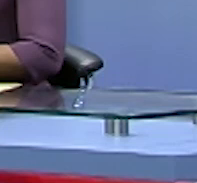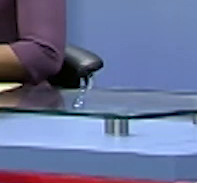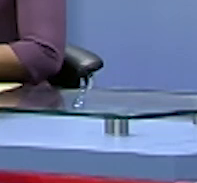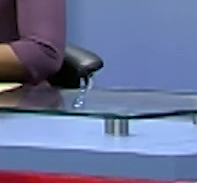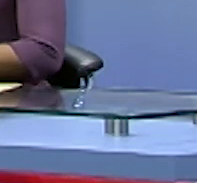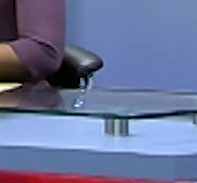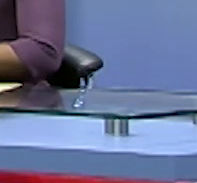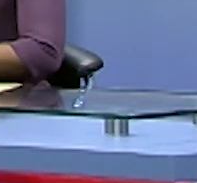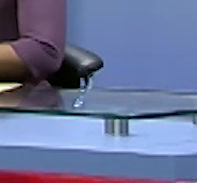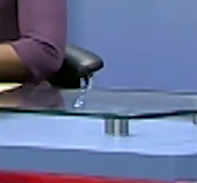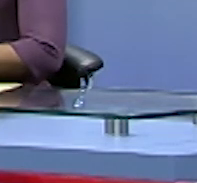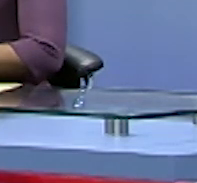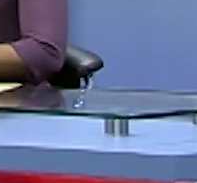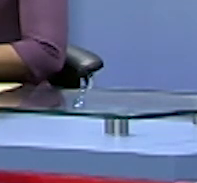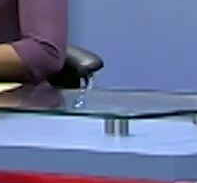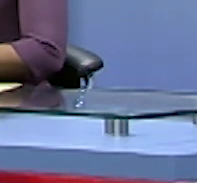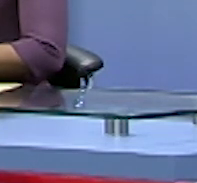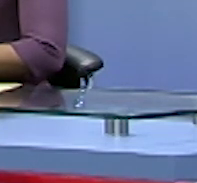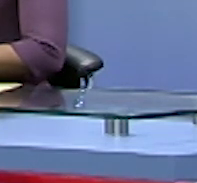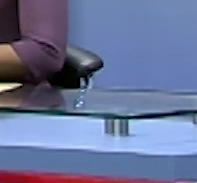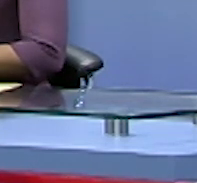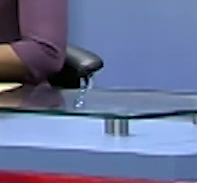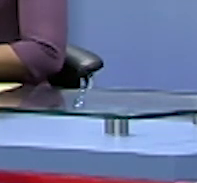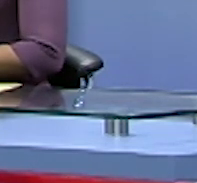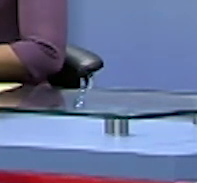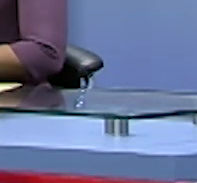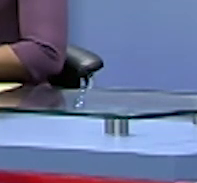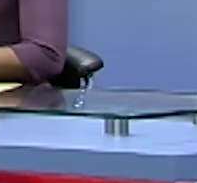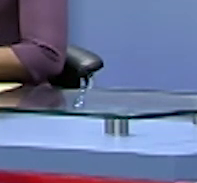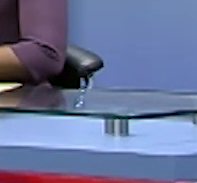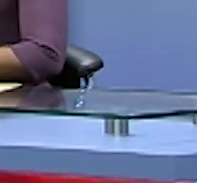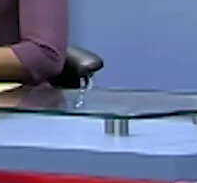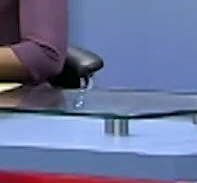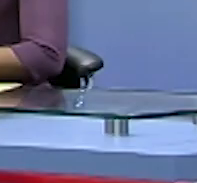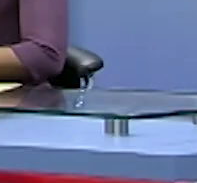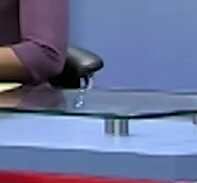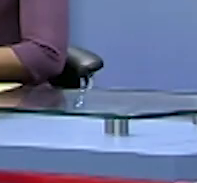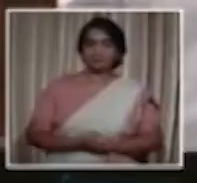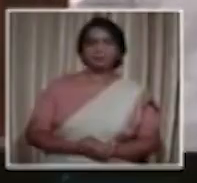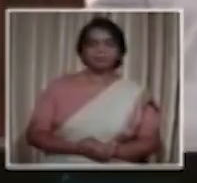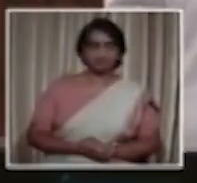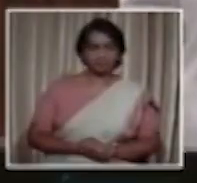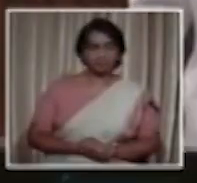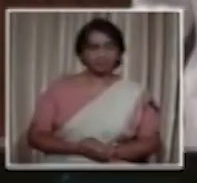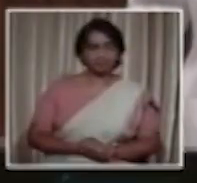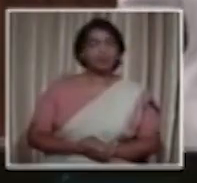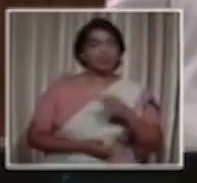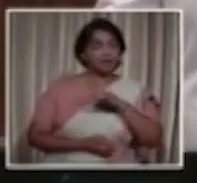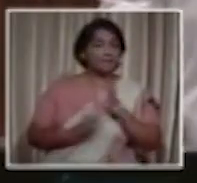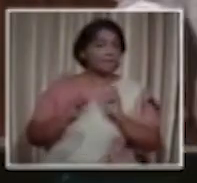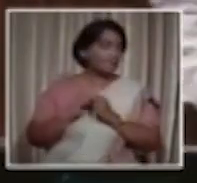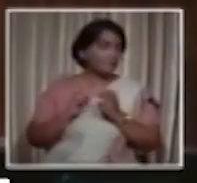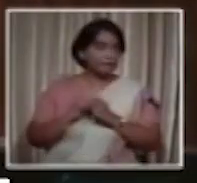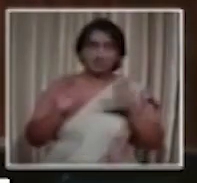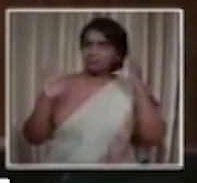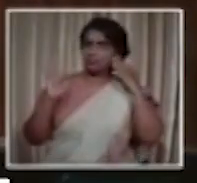අතර පාර්ලිමේන්තුවේ ස්වාධීන වූ මන්ත්‍රීවරුන් විපක්ෂයේ අසුන් ගැනීමද අද සිදු වුණා. මෙම අර්බුදකාරී තත්ත්වයේ